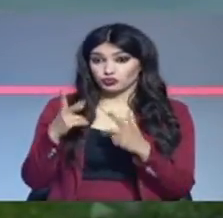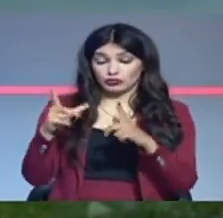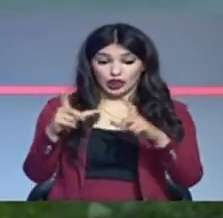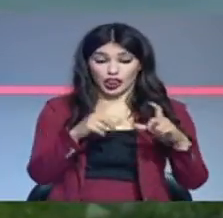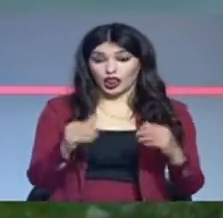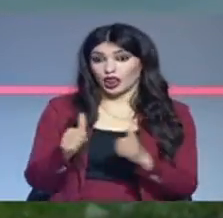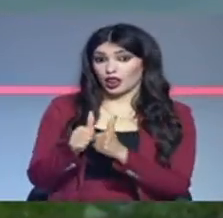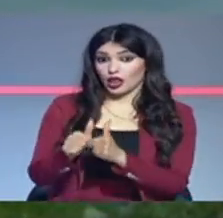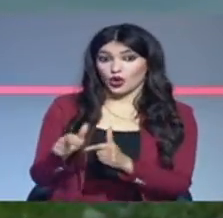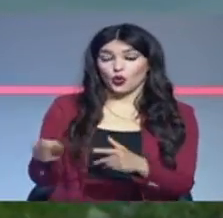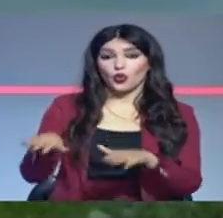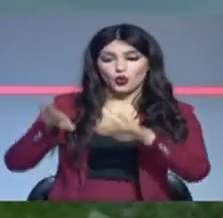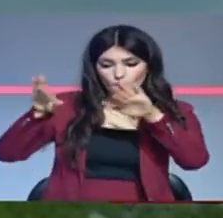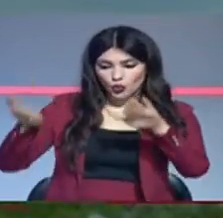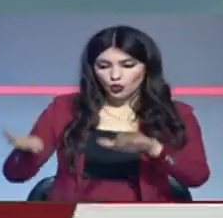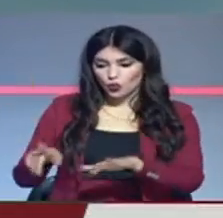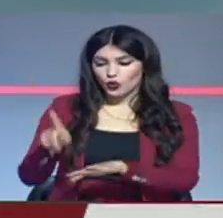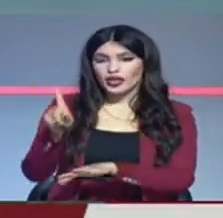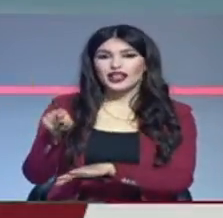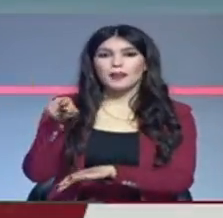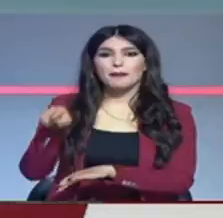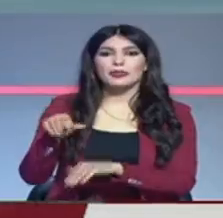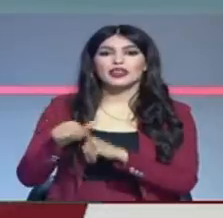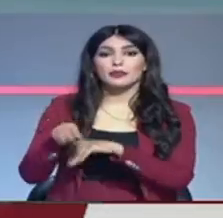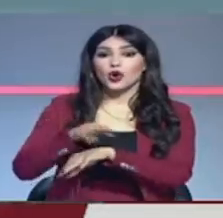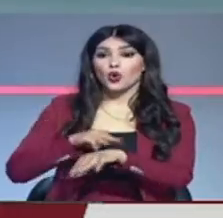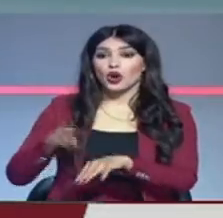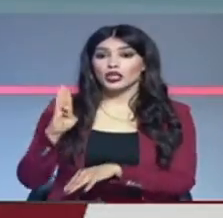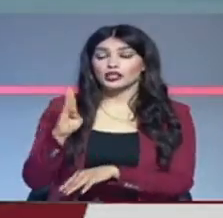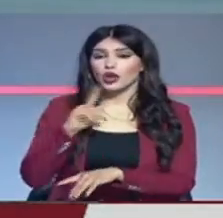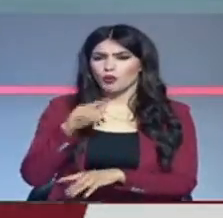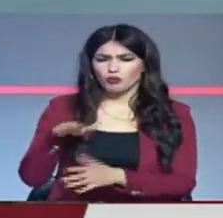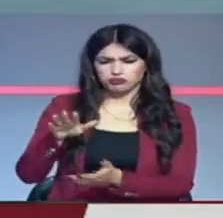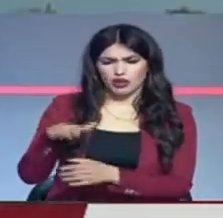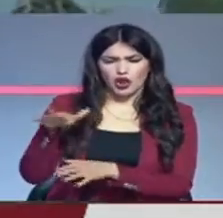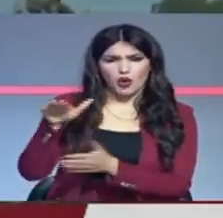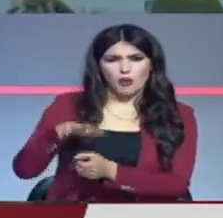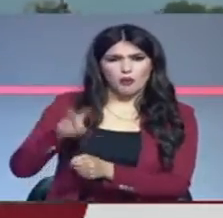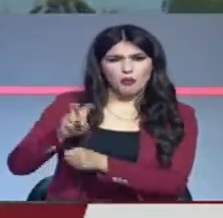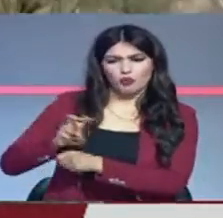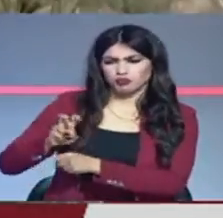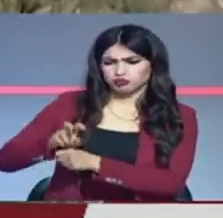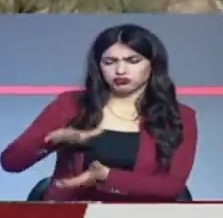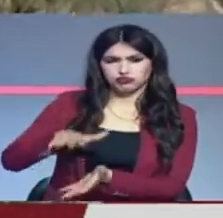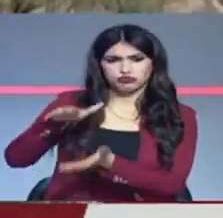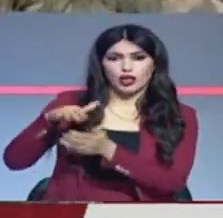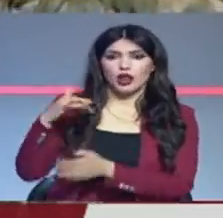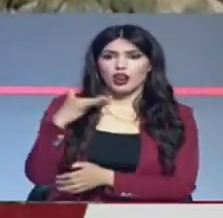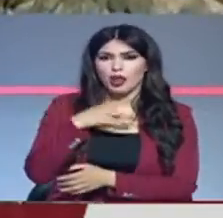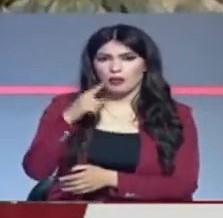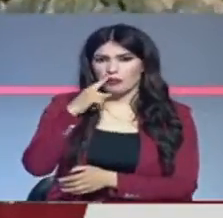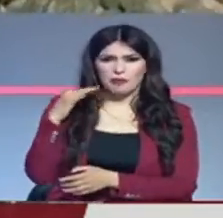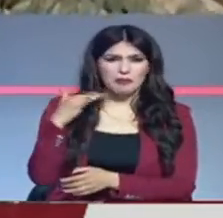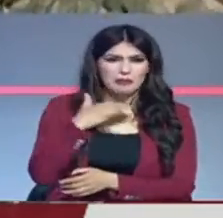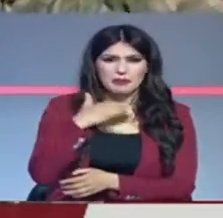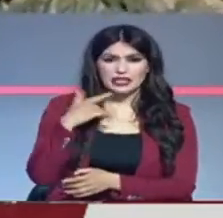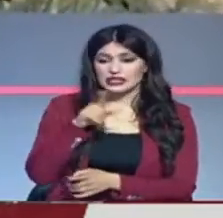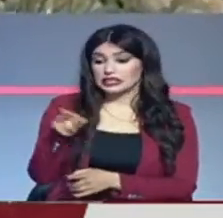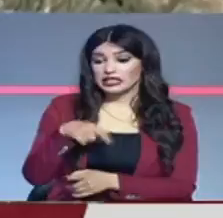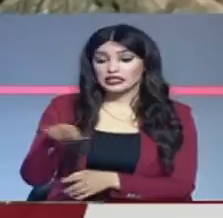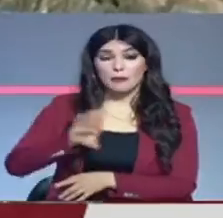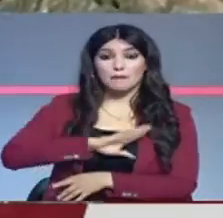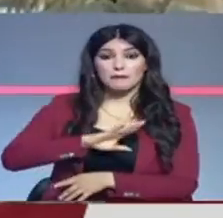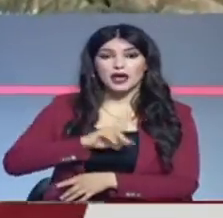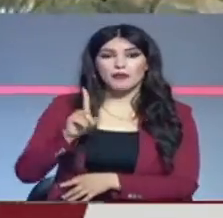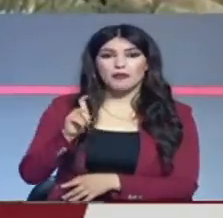روافد بوليه ب جاء من تراكم الفضلات و روائح كريهه تنبعث من مياه مستعمله